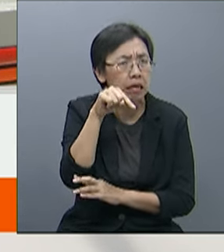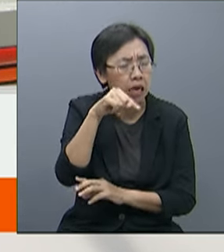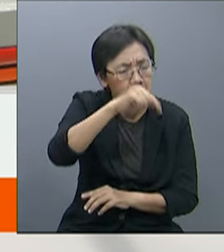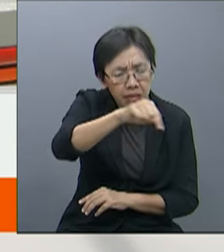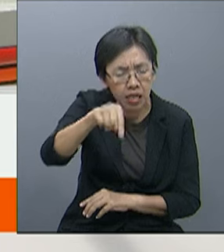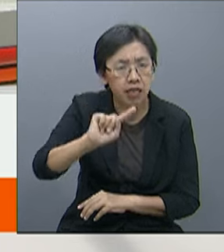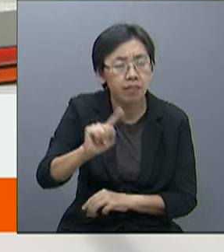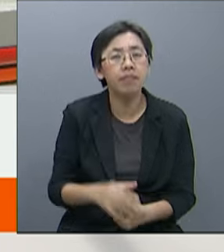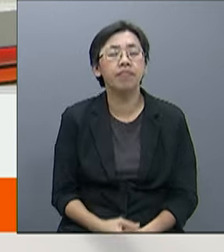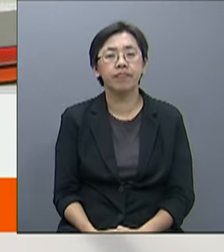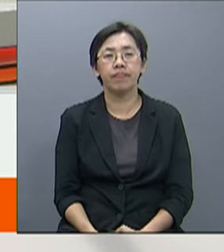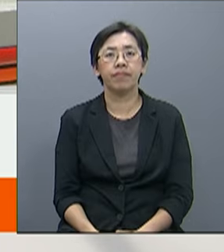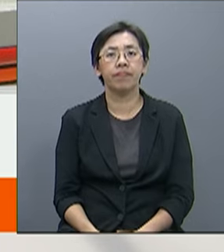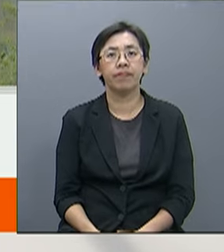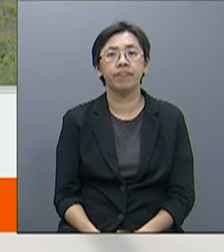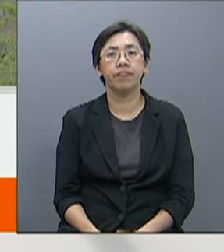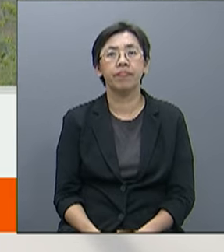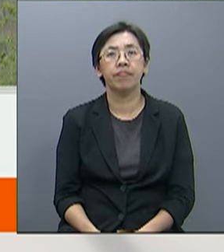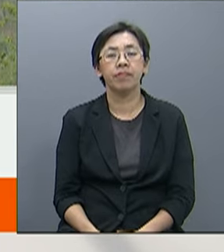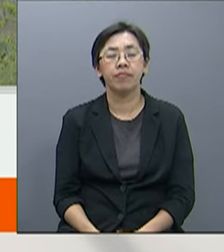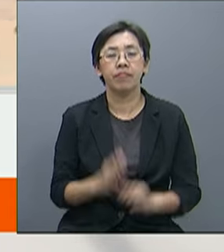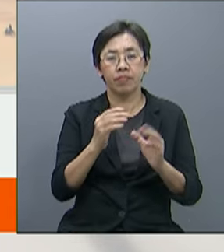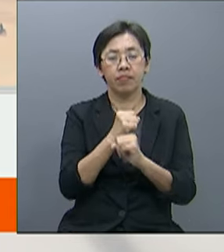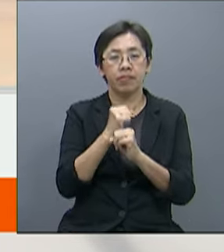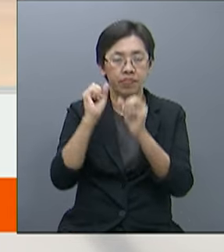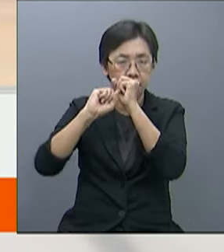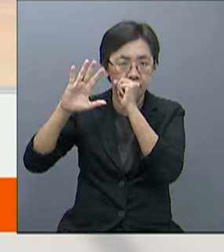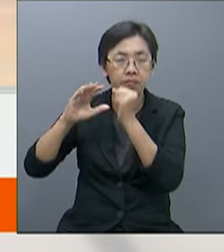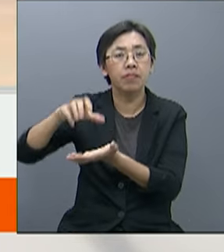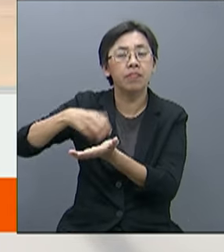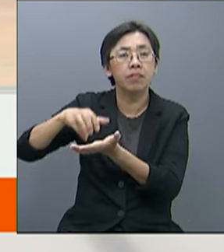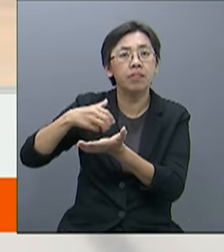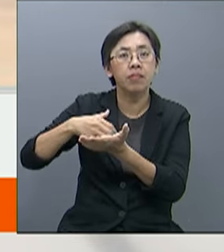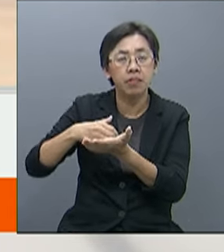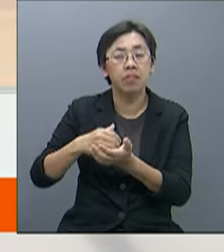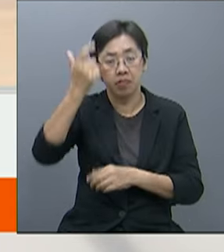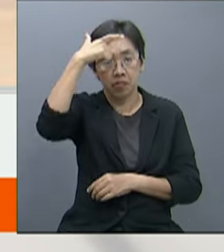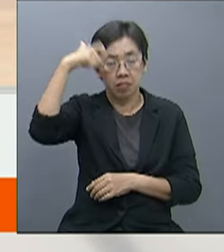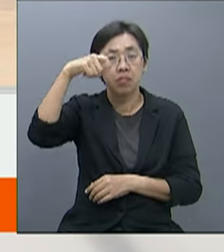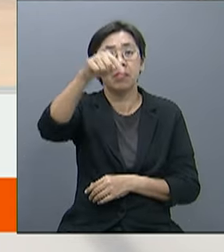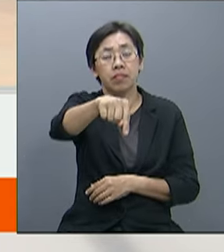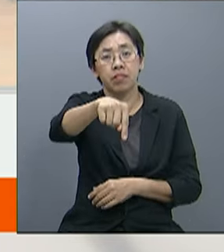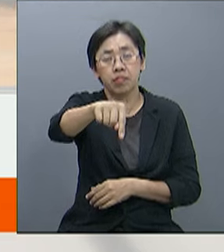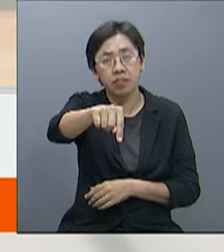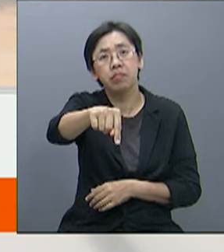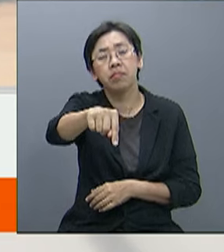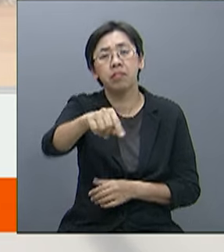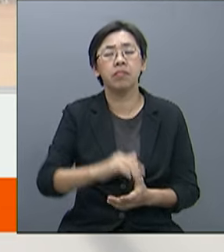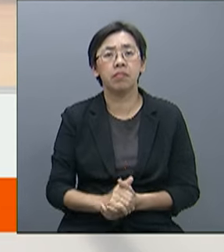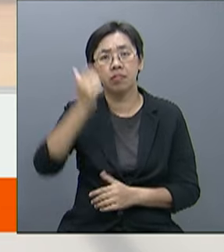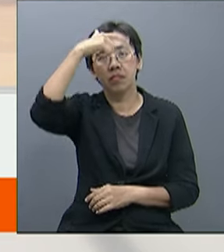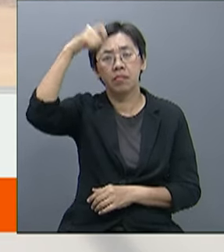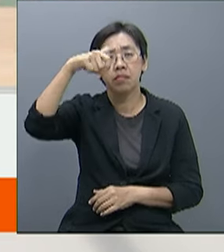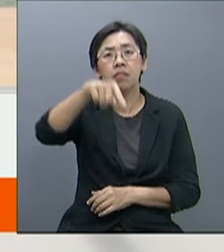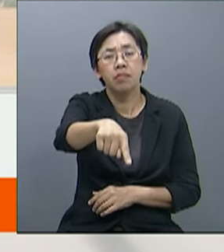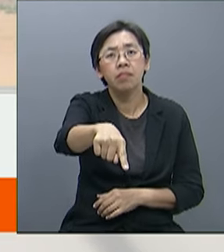จากการที่ทางเจ้าหน้าที่ของผมนะครับรายงานมาว่าทางฝั่งพม่าเนี่ยก็จะมีบริเวณสามเขตส